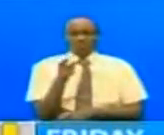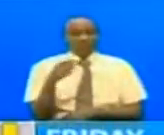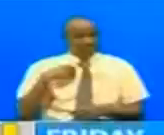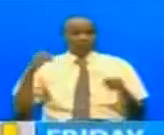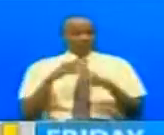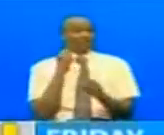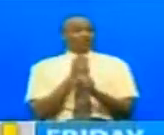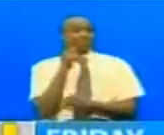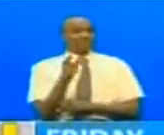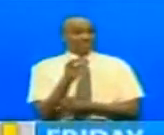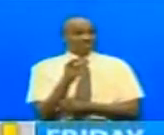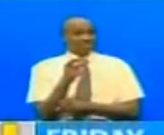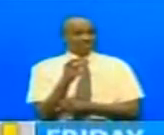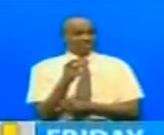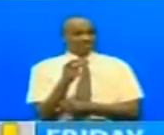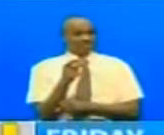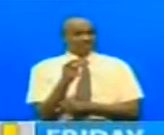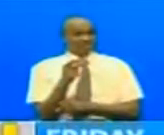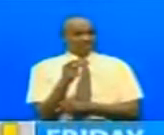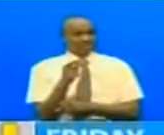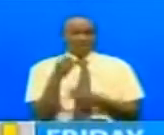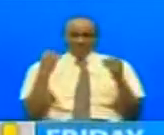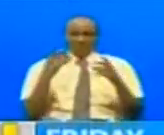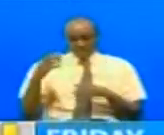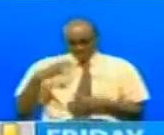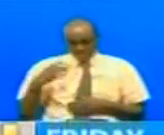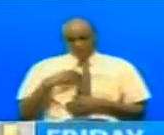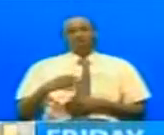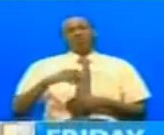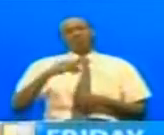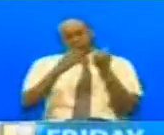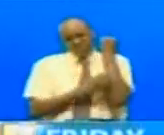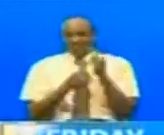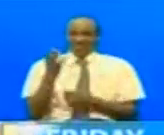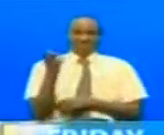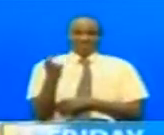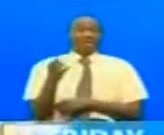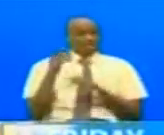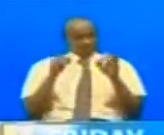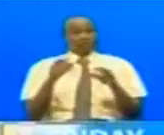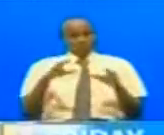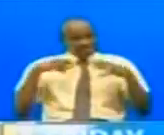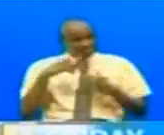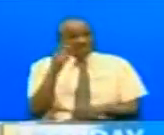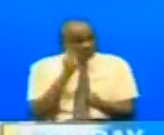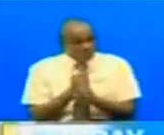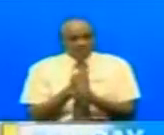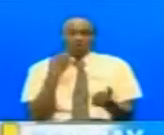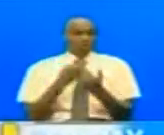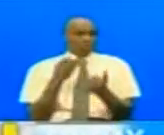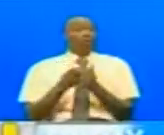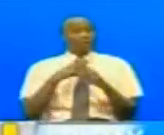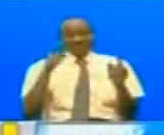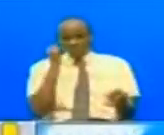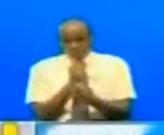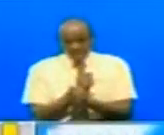Wale wachache ambao tunapata ni wako kwa kiwango cha chini zaidi kukubaliana na kazi kama hii. Although kazi